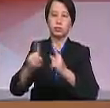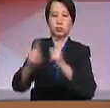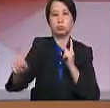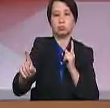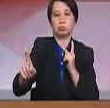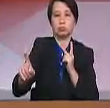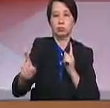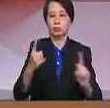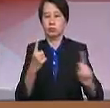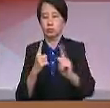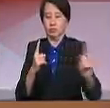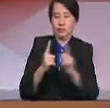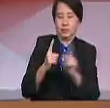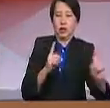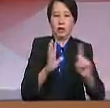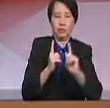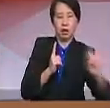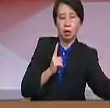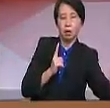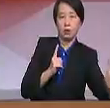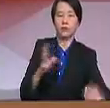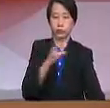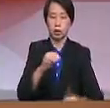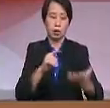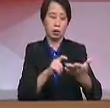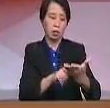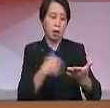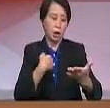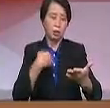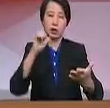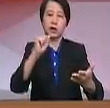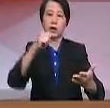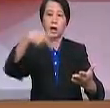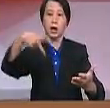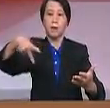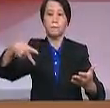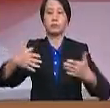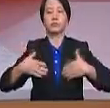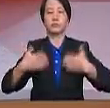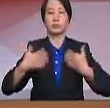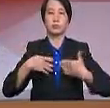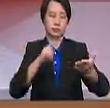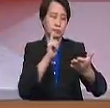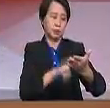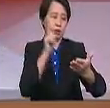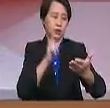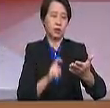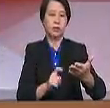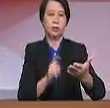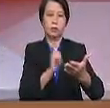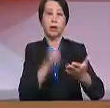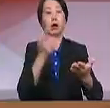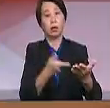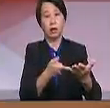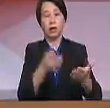Dan apps MySejahtera perlu kita gunakan supaya jika timbul